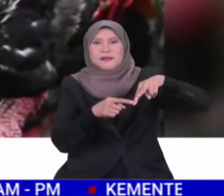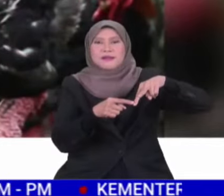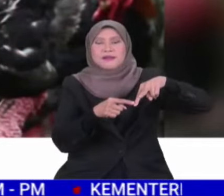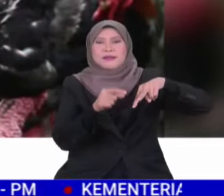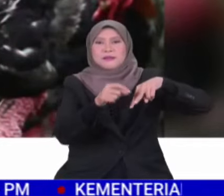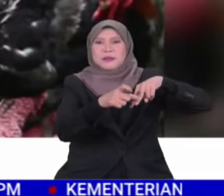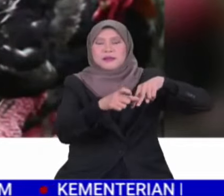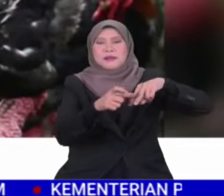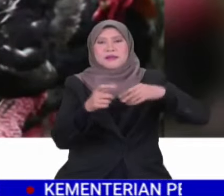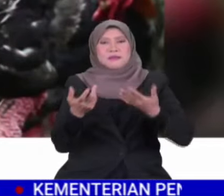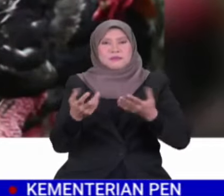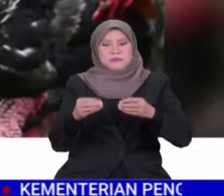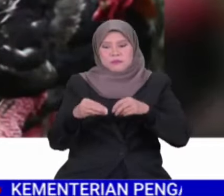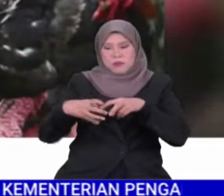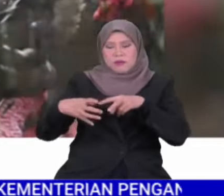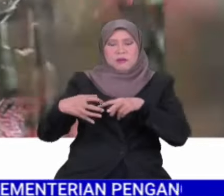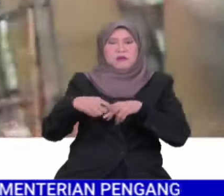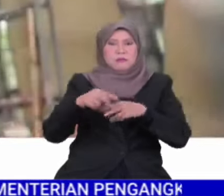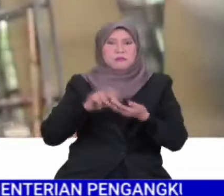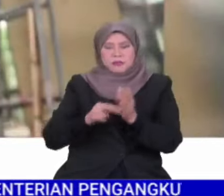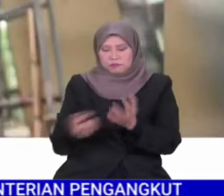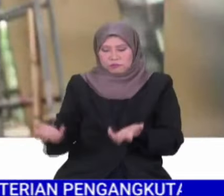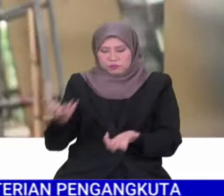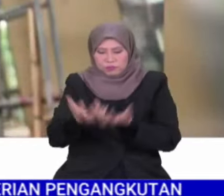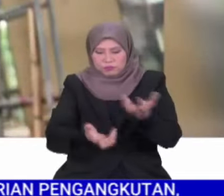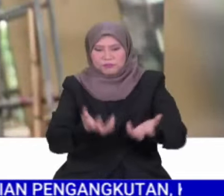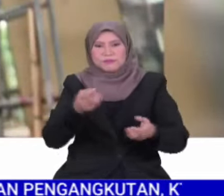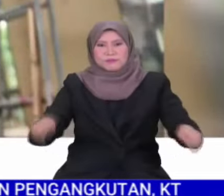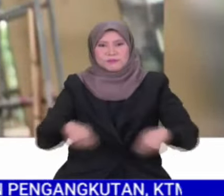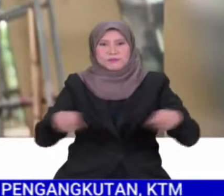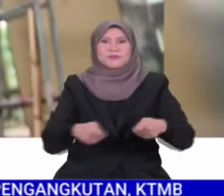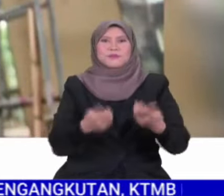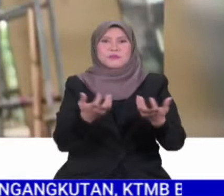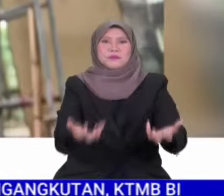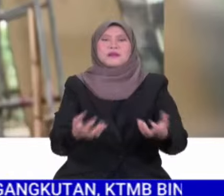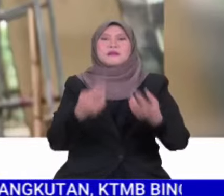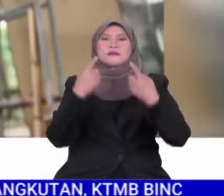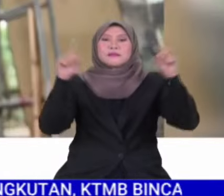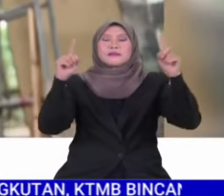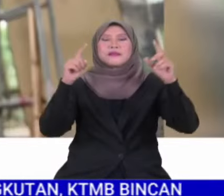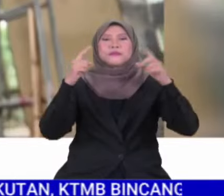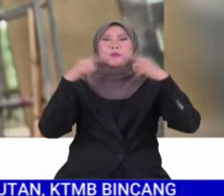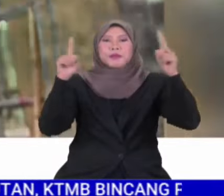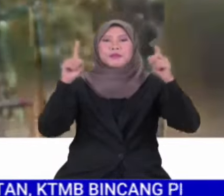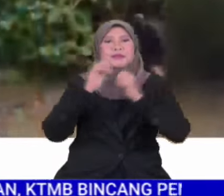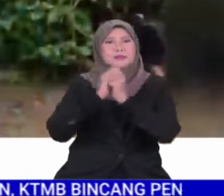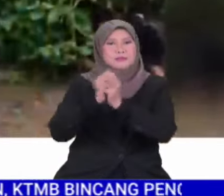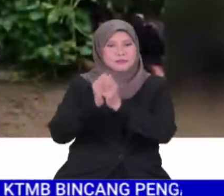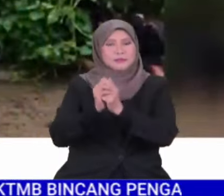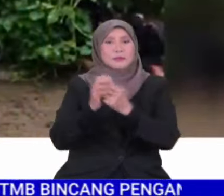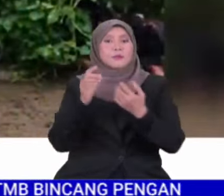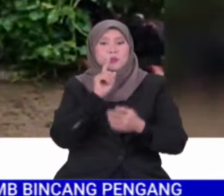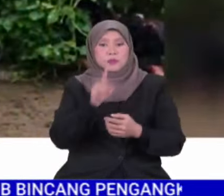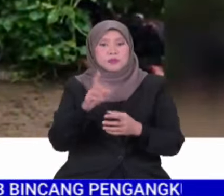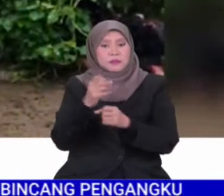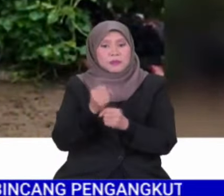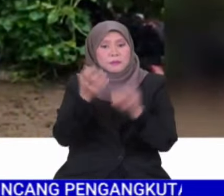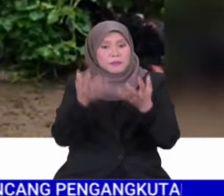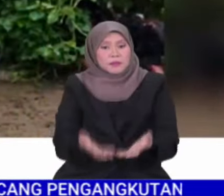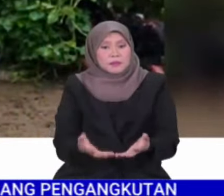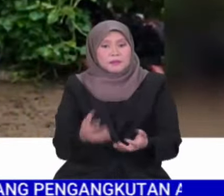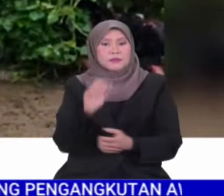tempatan ayam dong tau dianggap hidangan istimewa dan popular semasa sambutan Tahun Baharu Vietnam. Seekor ayam naga boleh mencapai